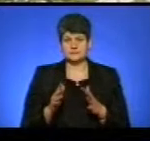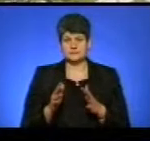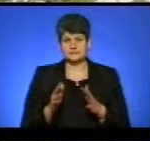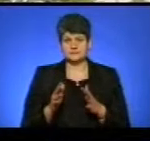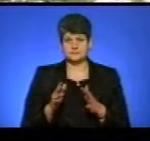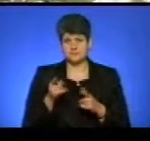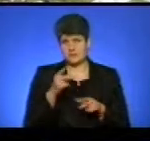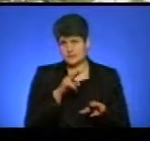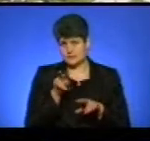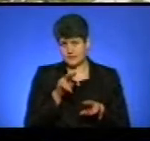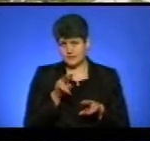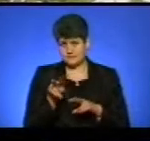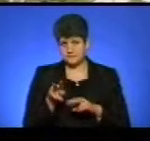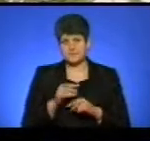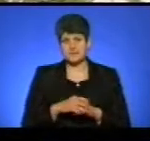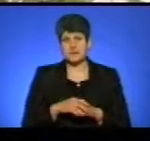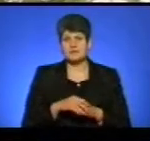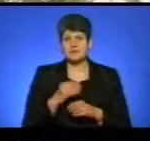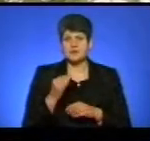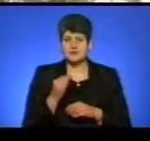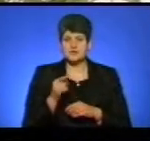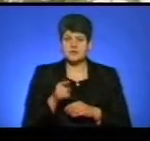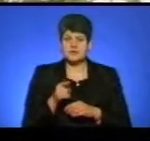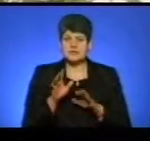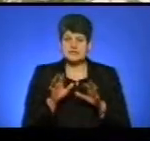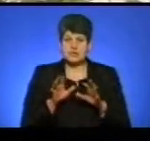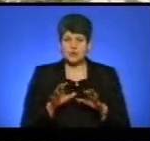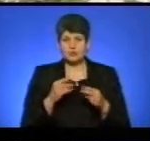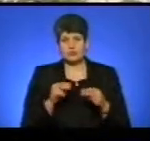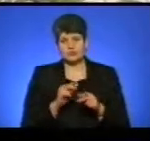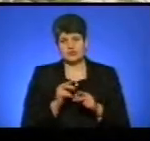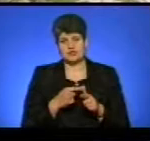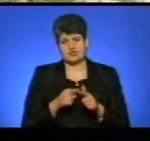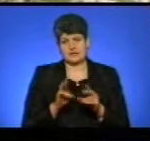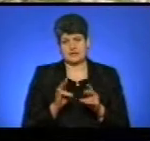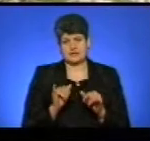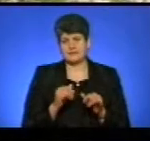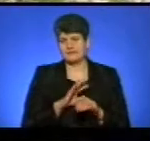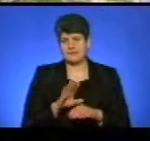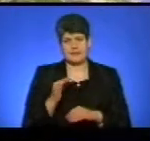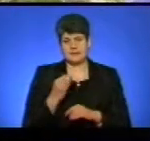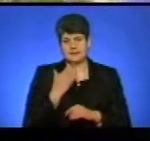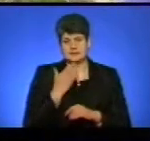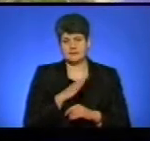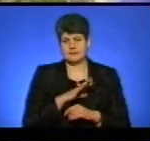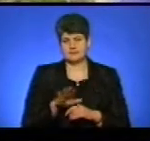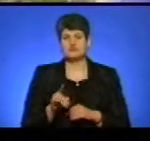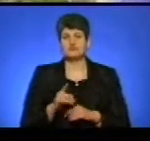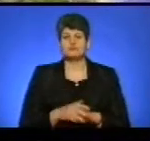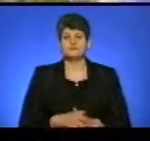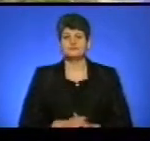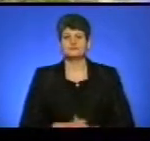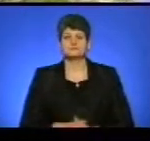вами спостерігали, ви не поцікавилися, чи вони законно продають чи ні. Не поцікавився. А чому?